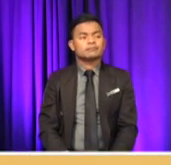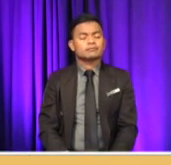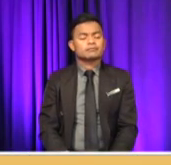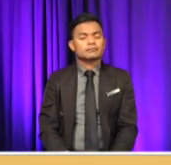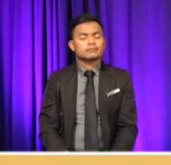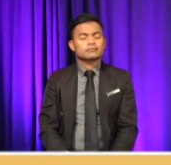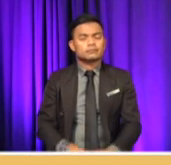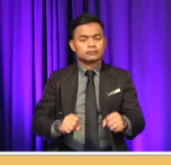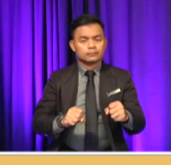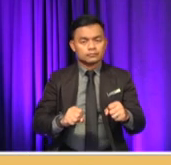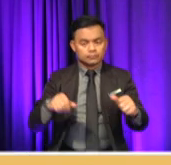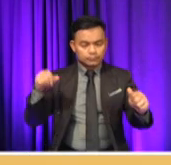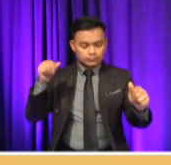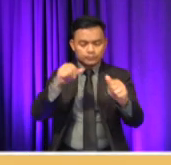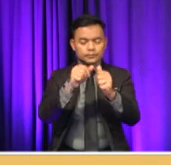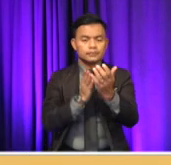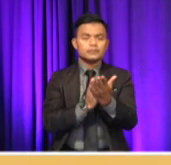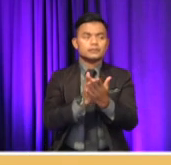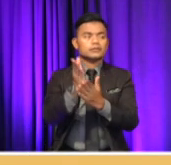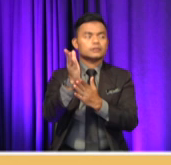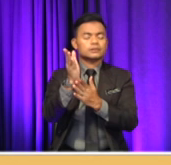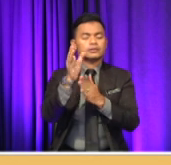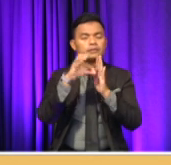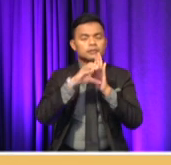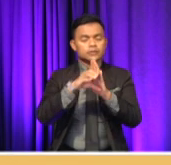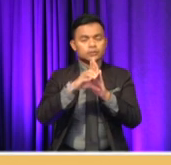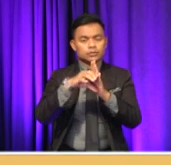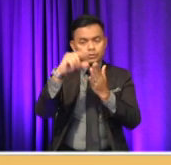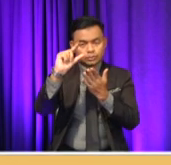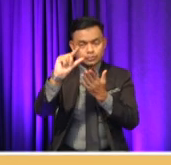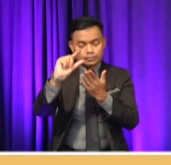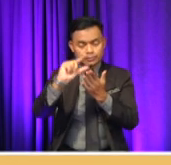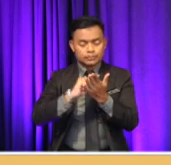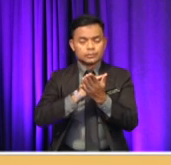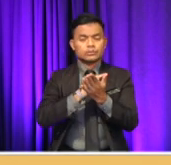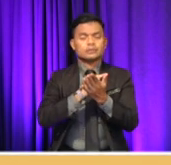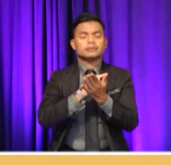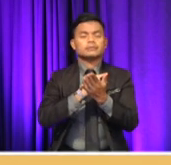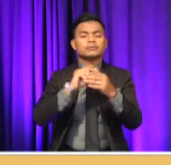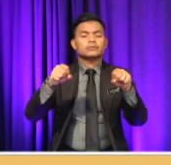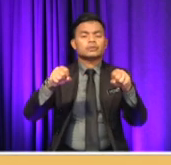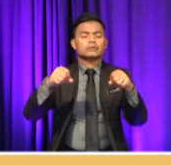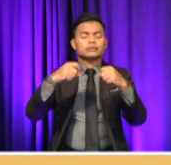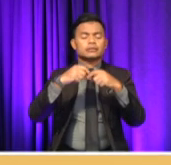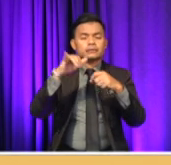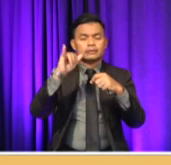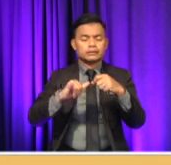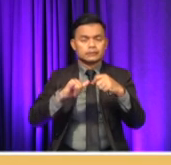terus Oke ini contoh penggunaan motto arus terus agak mutusi kalian gunakan